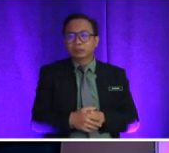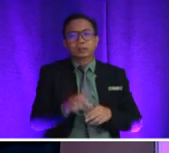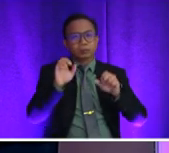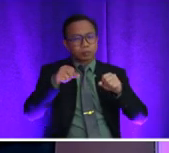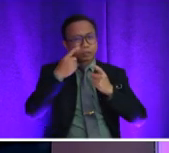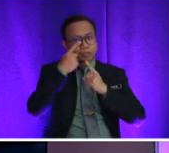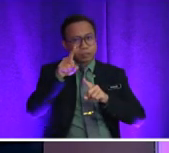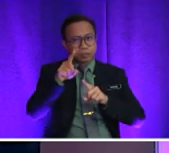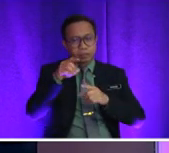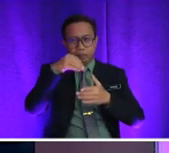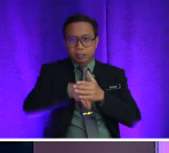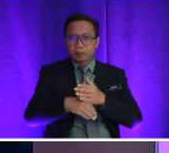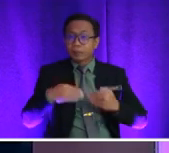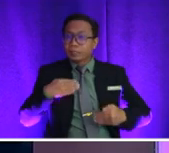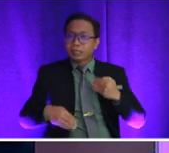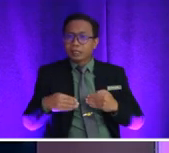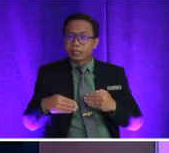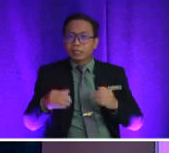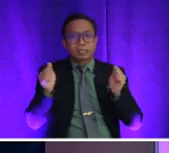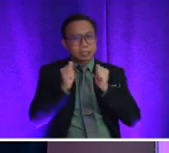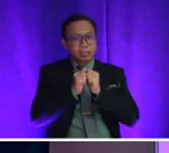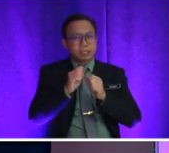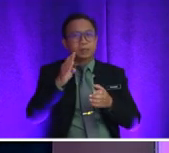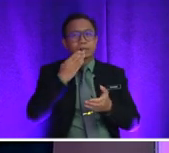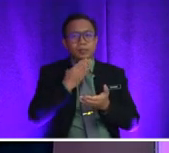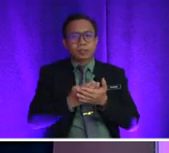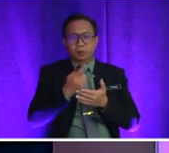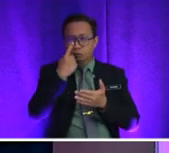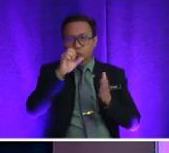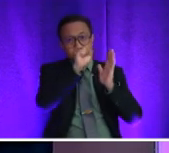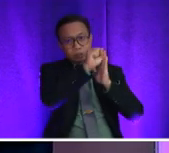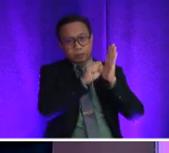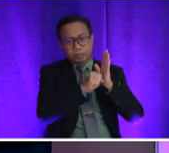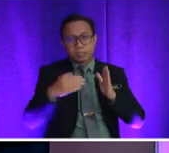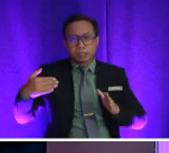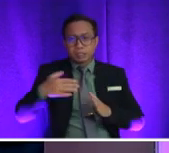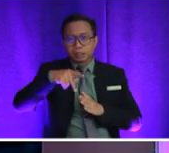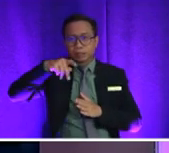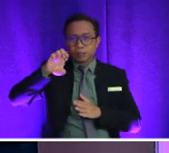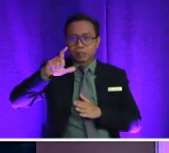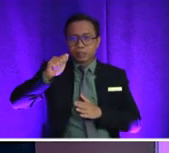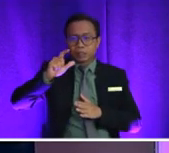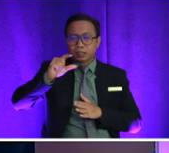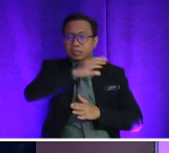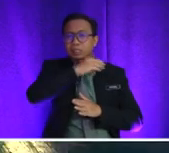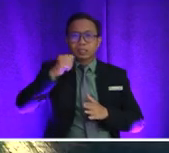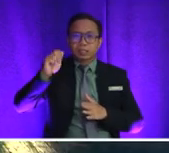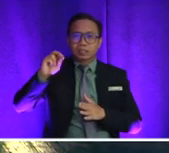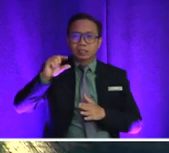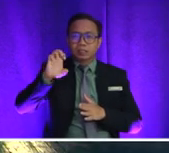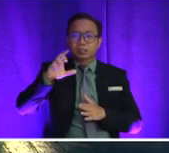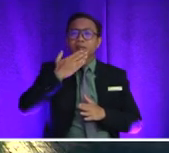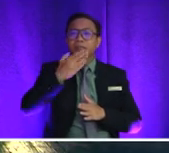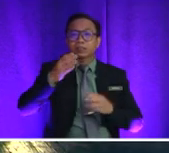menjawab salat dalam bidang akultu ini dengan baik untuk mata untuk bagian ikan pelagi dan juga ikan Angel terima kasih banyak